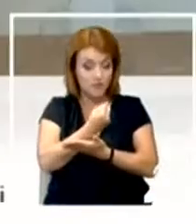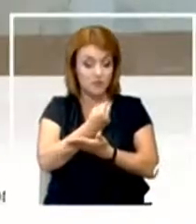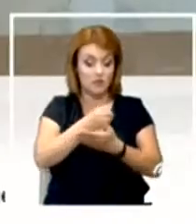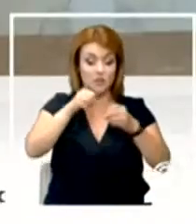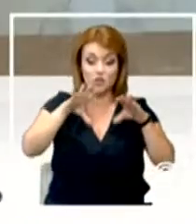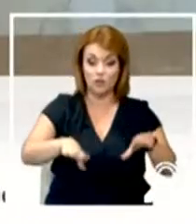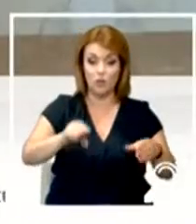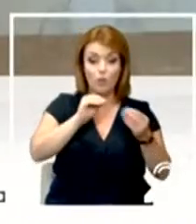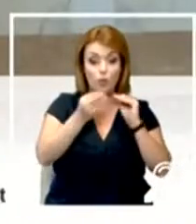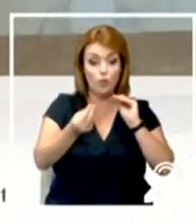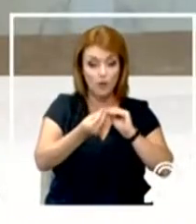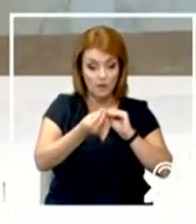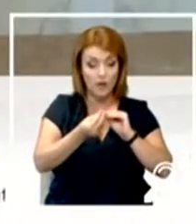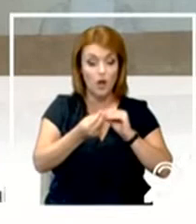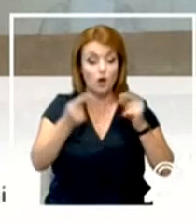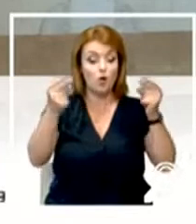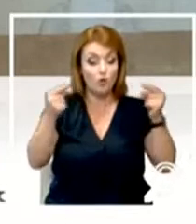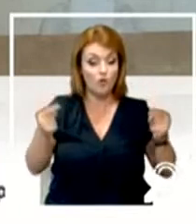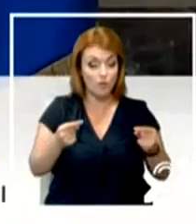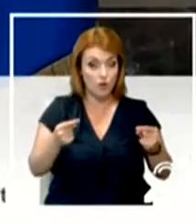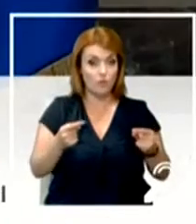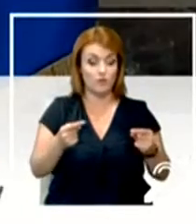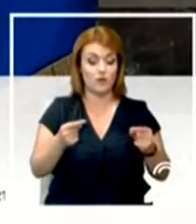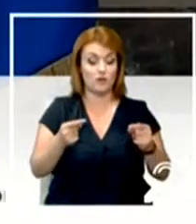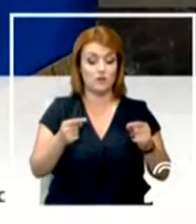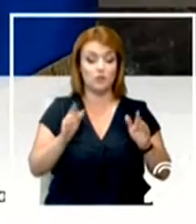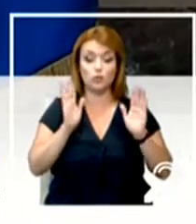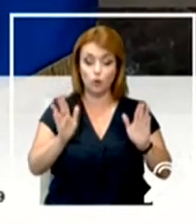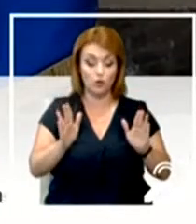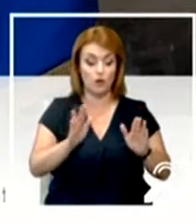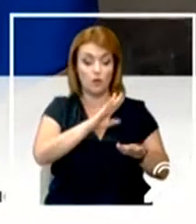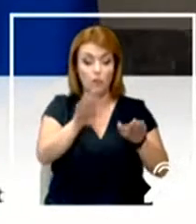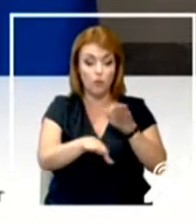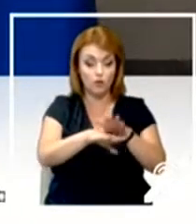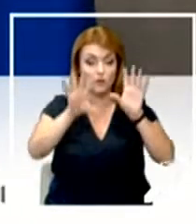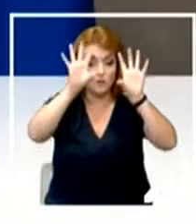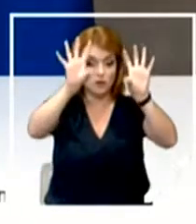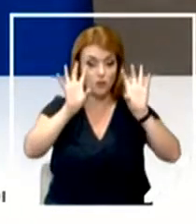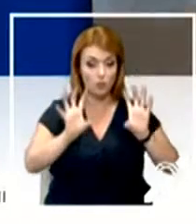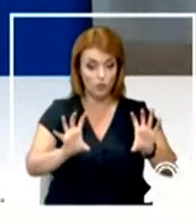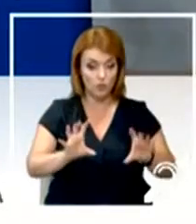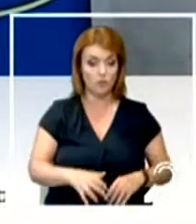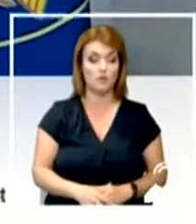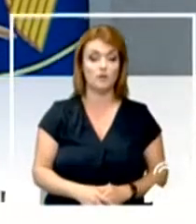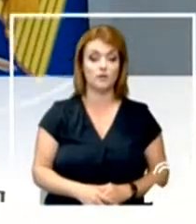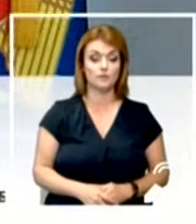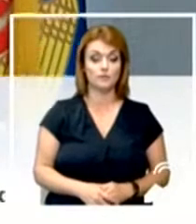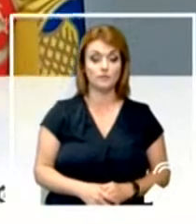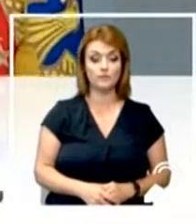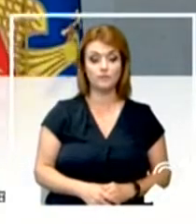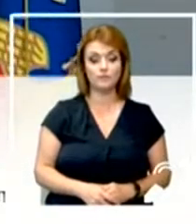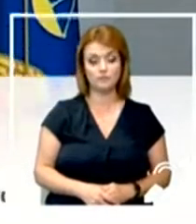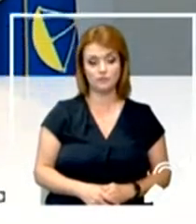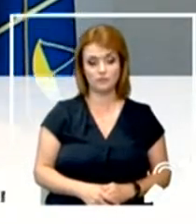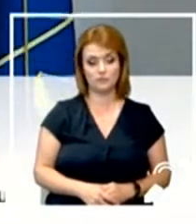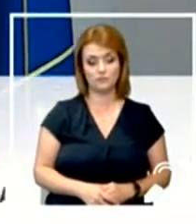rezolve problema cu reforma justiției și să obțină ca aparatul de drept să funcționeze așa cum trebuie să